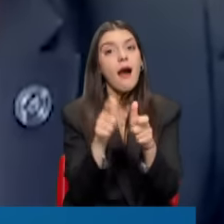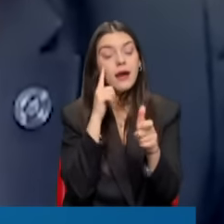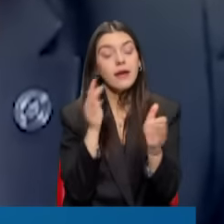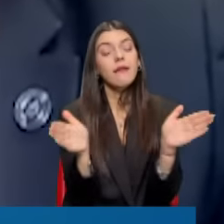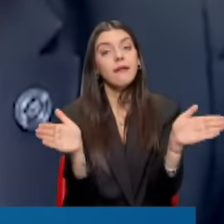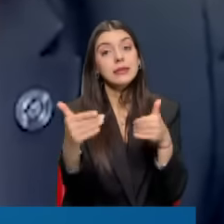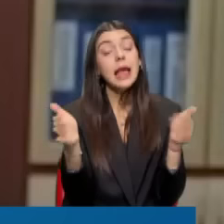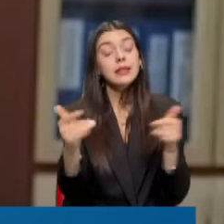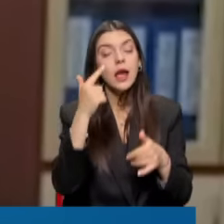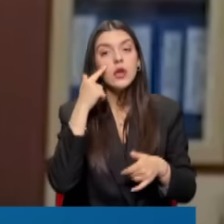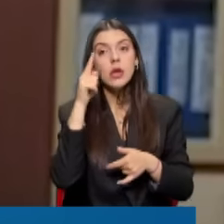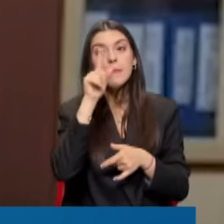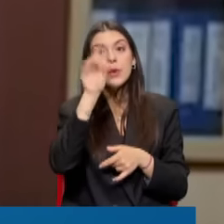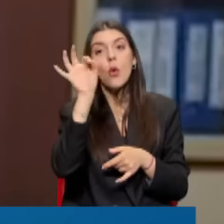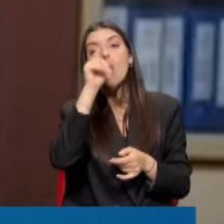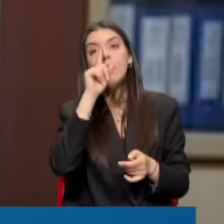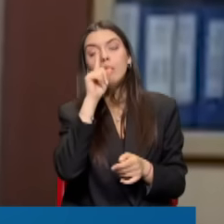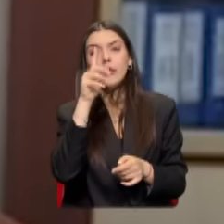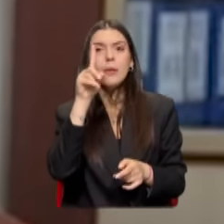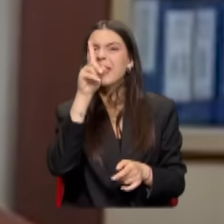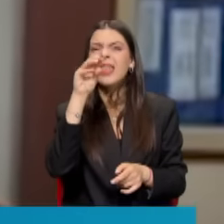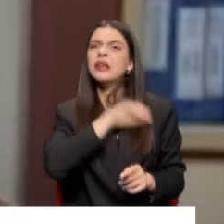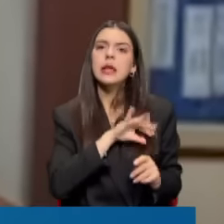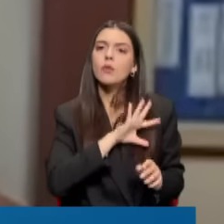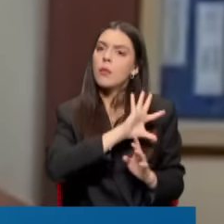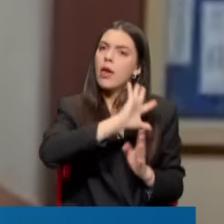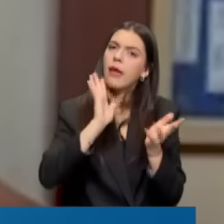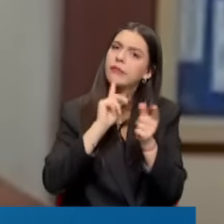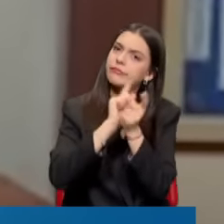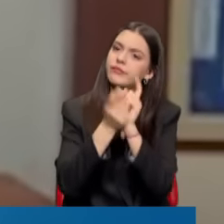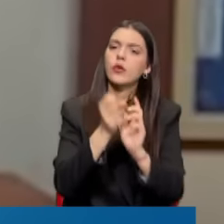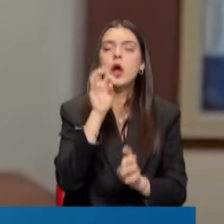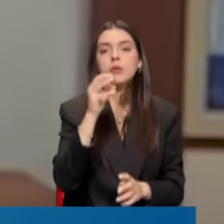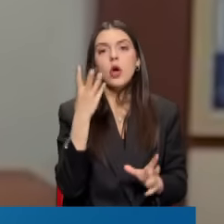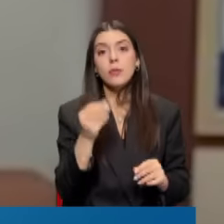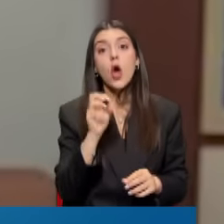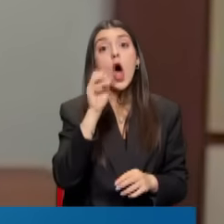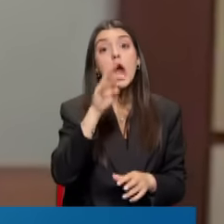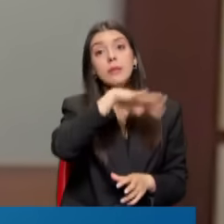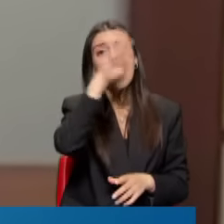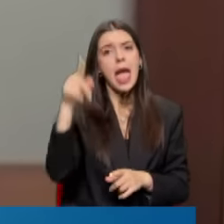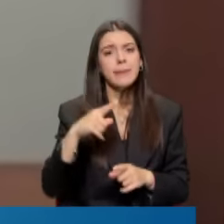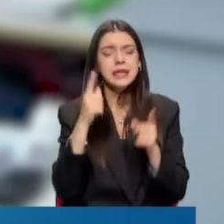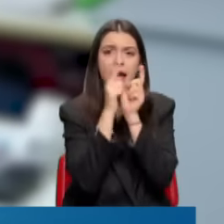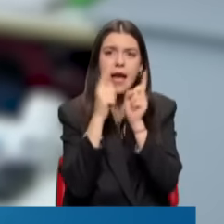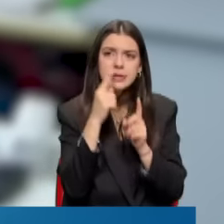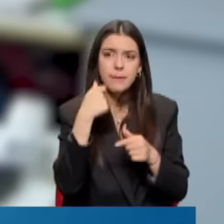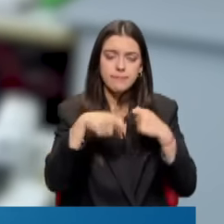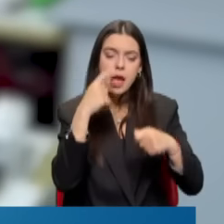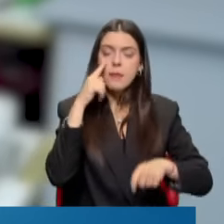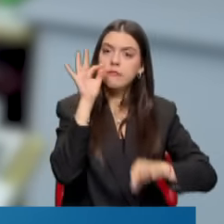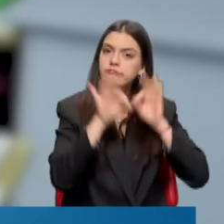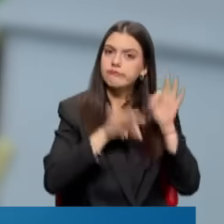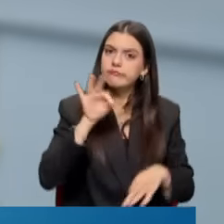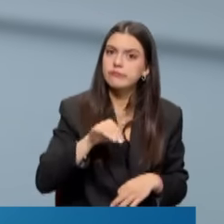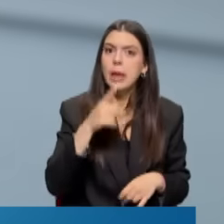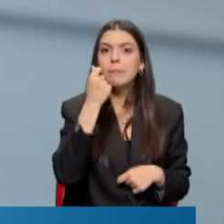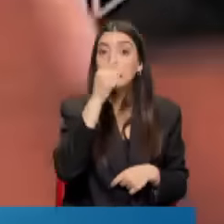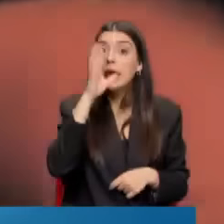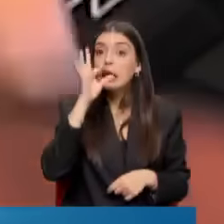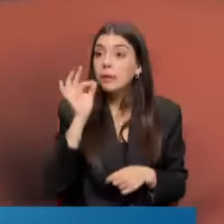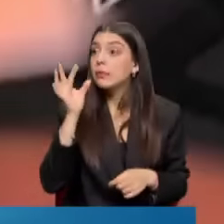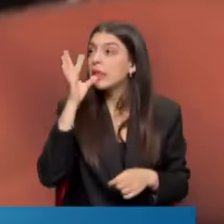bir okul müdürüyle sınırlı olamayacağı görüşünde tüm öğretmenlerin hesaplarının incelenmesini özellikle paraların kime veya